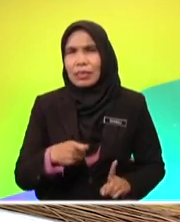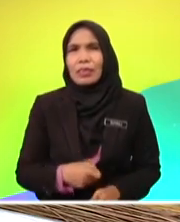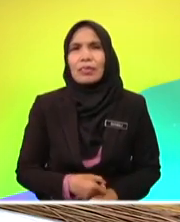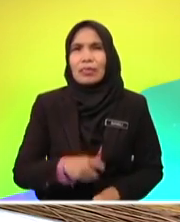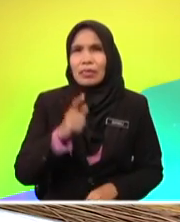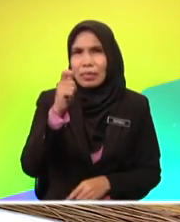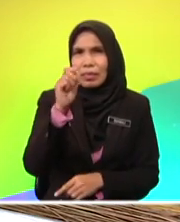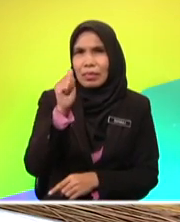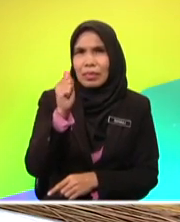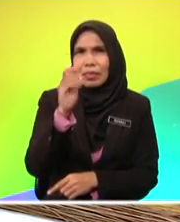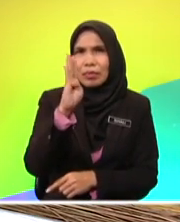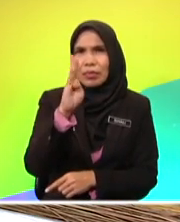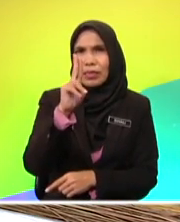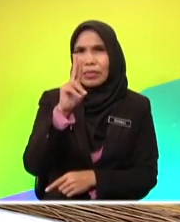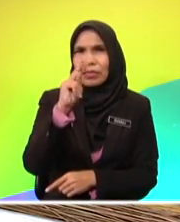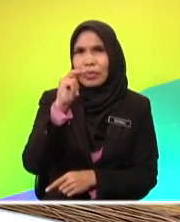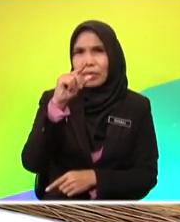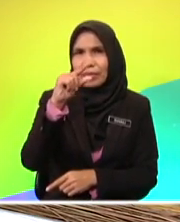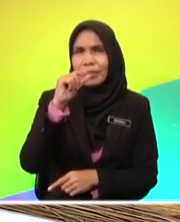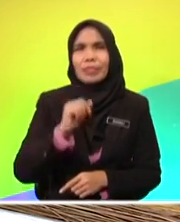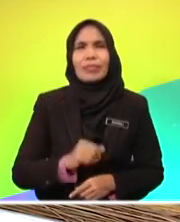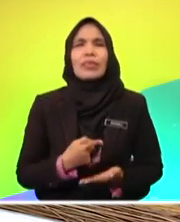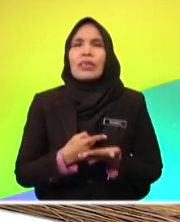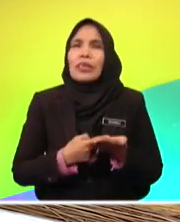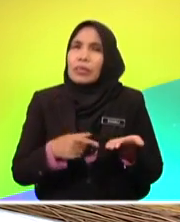kelapa, apa lagi yang boleh kita hasilkan?